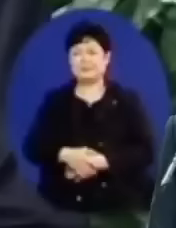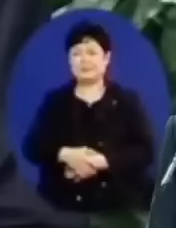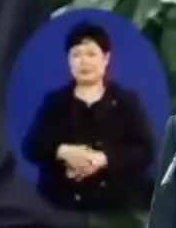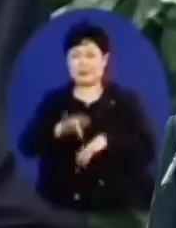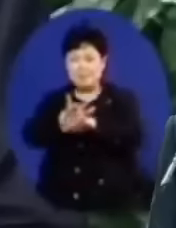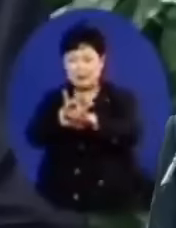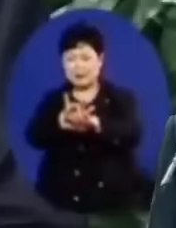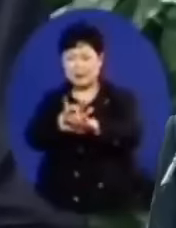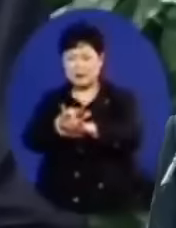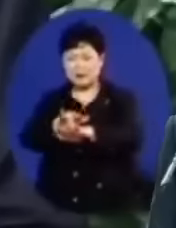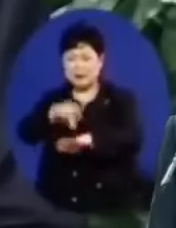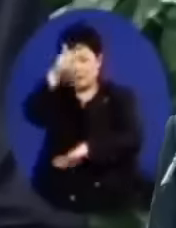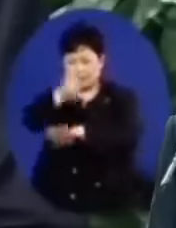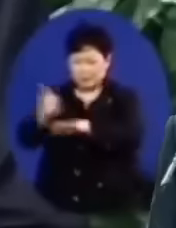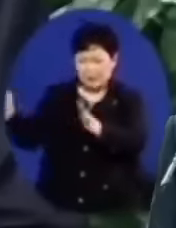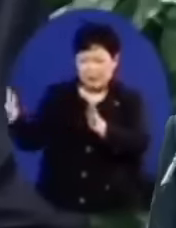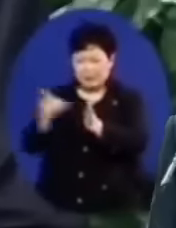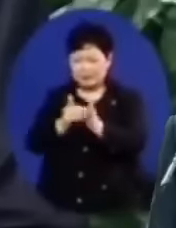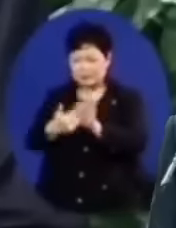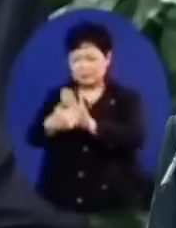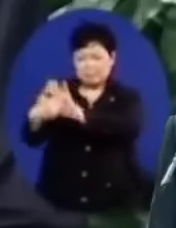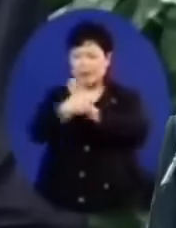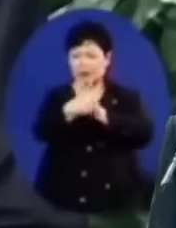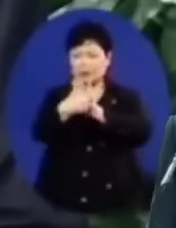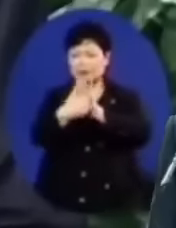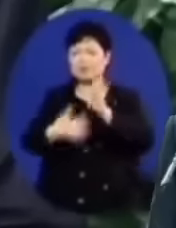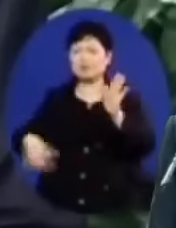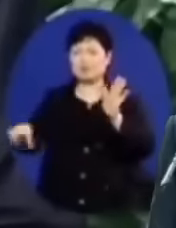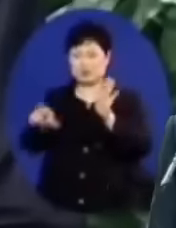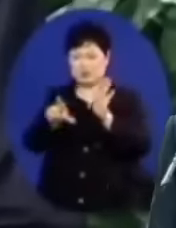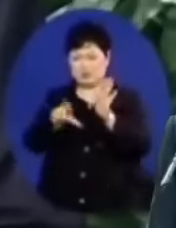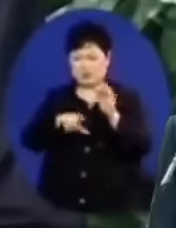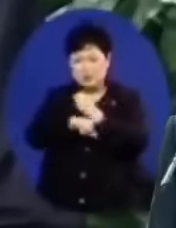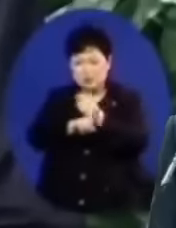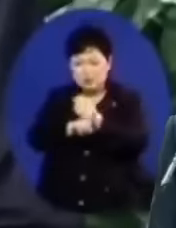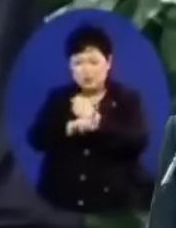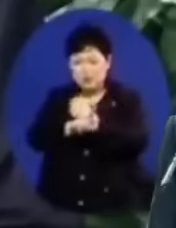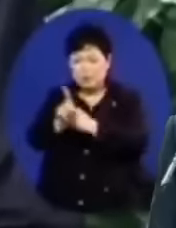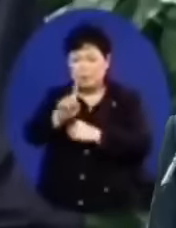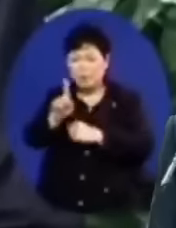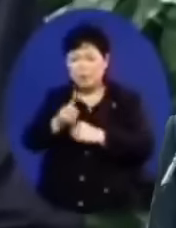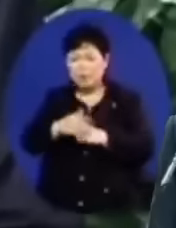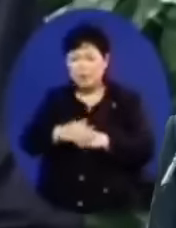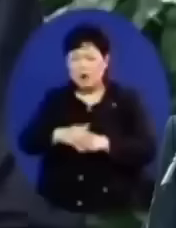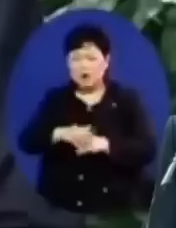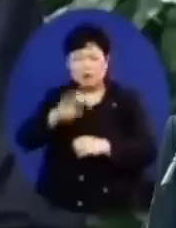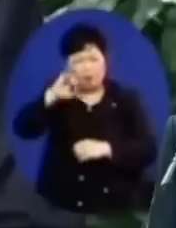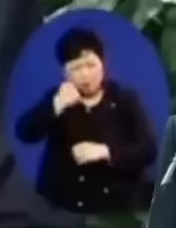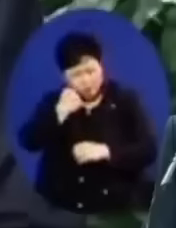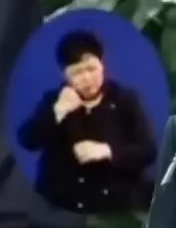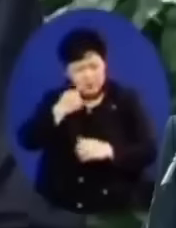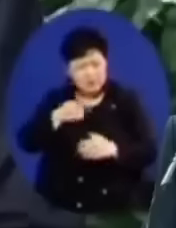마귀가 끝까지 여러분을 막고 있는 것은 그 고비를 넘지 못하게 하려고 그렇게 하는 것입니다.